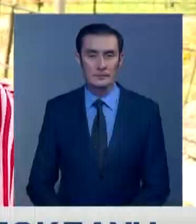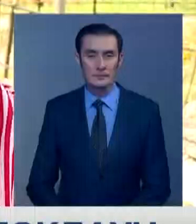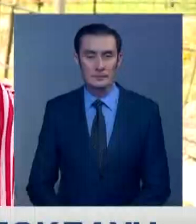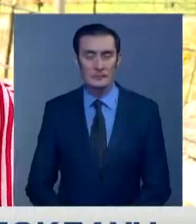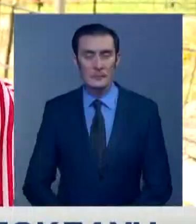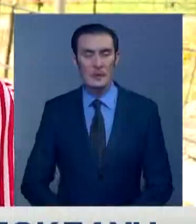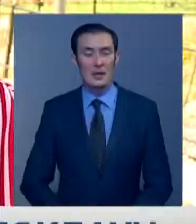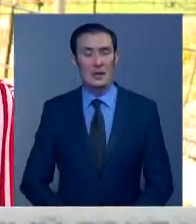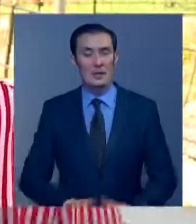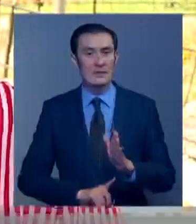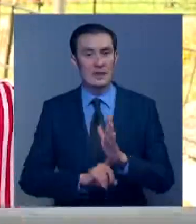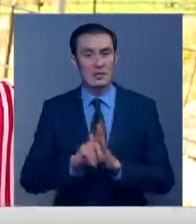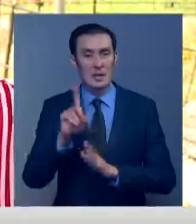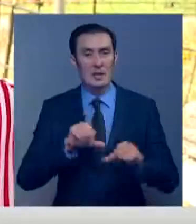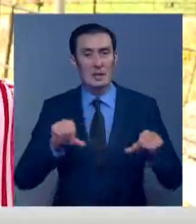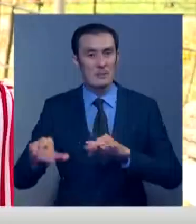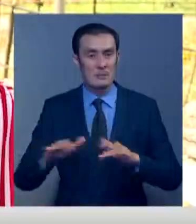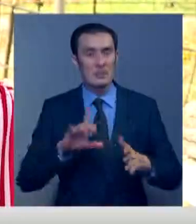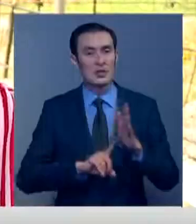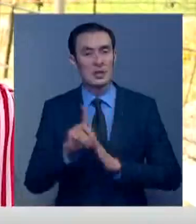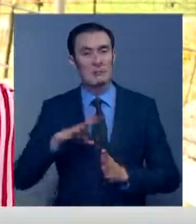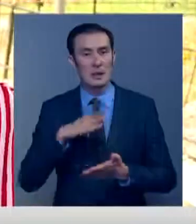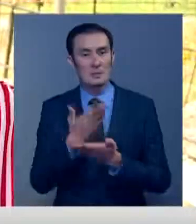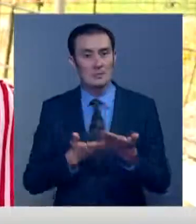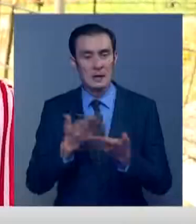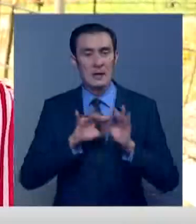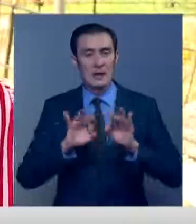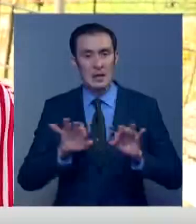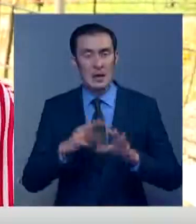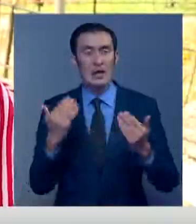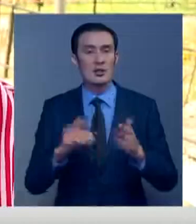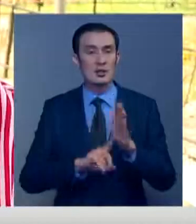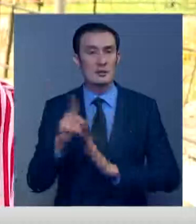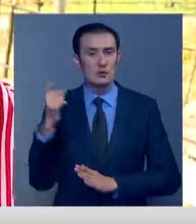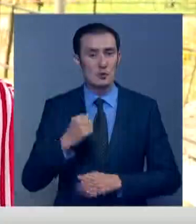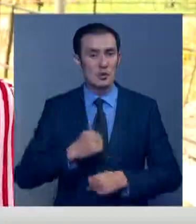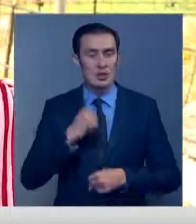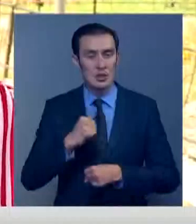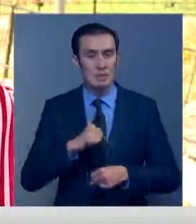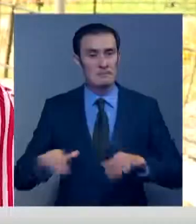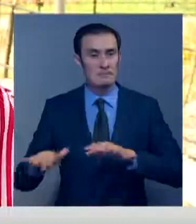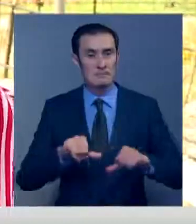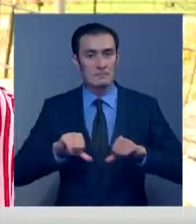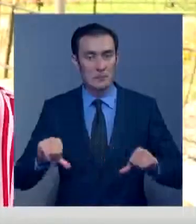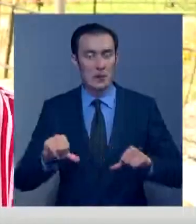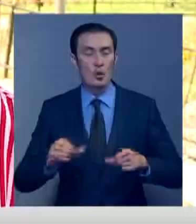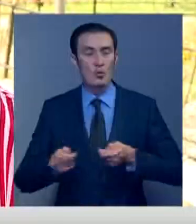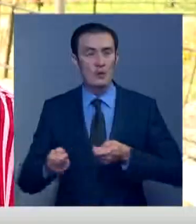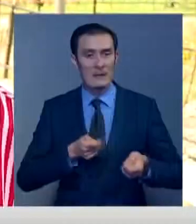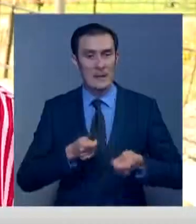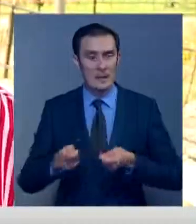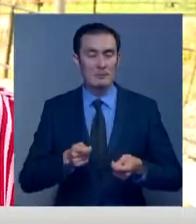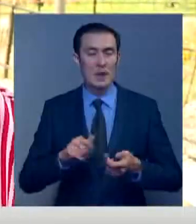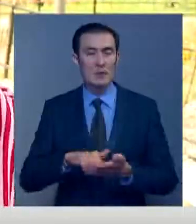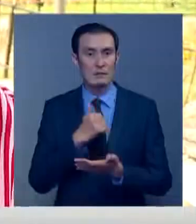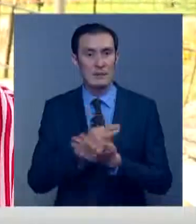С начала введения карантина проводилась разъяснительная работа. С этой недели, вот, в связи с тем, что ужесточение карантинных мероприятий идет, управлением на